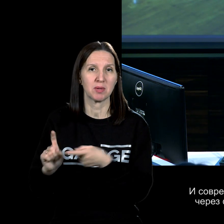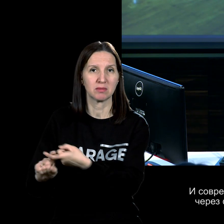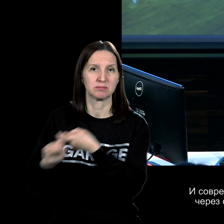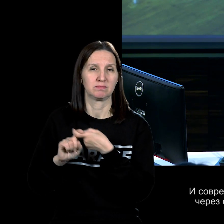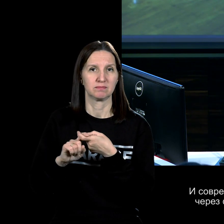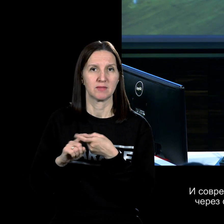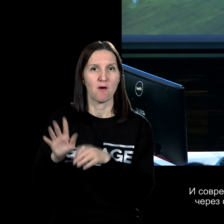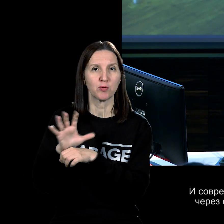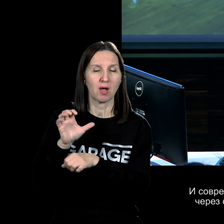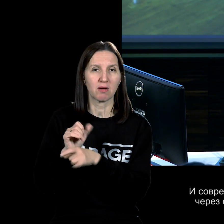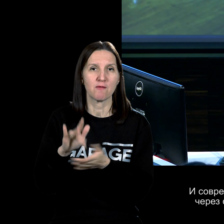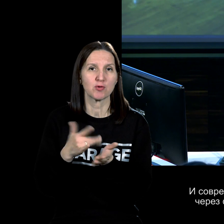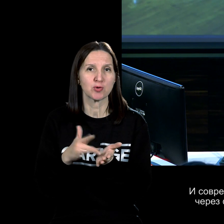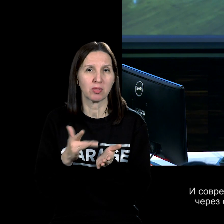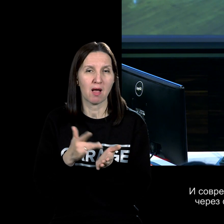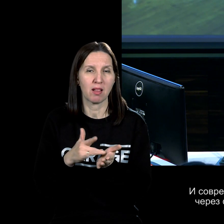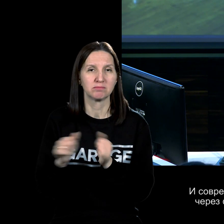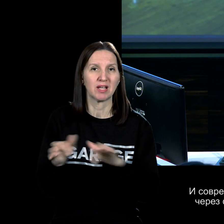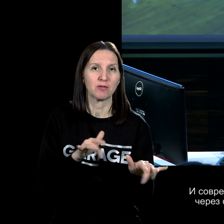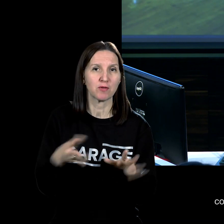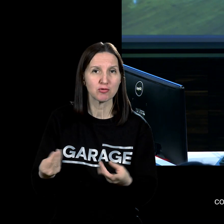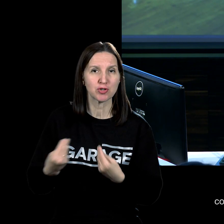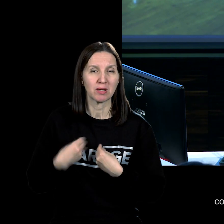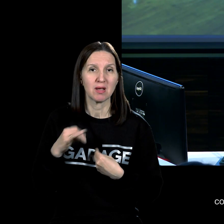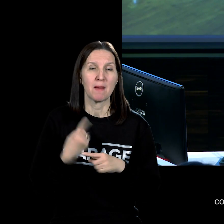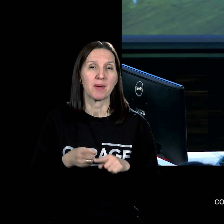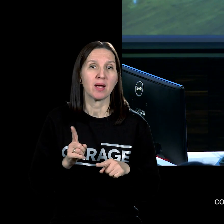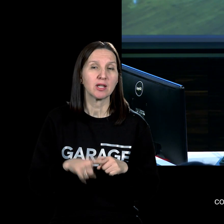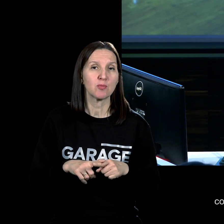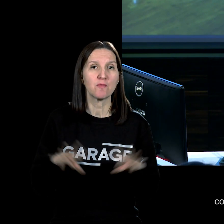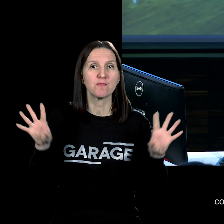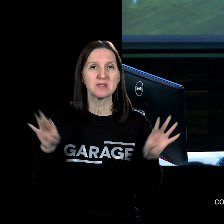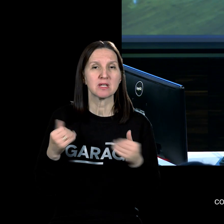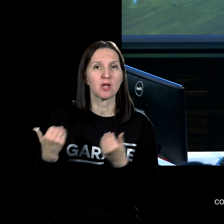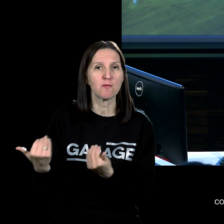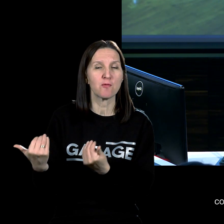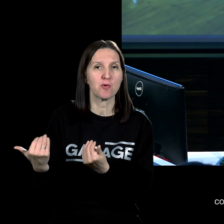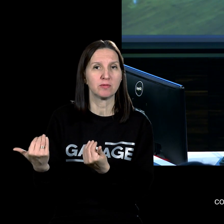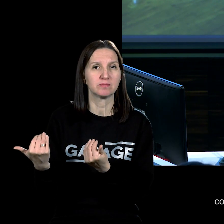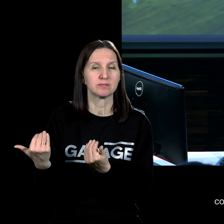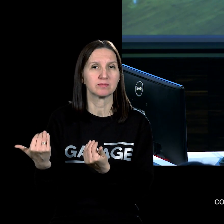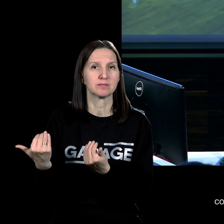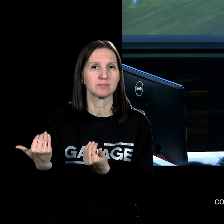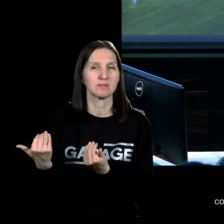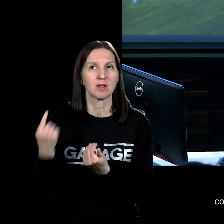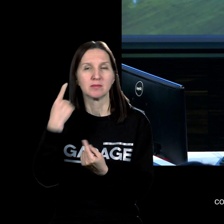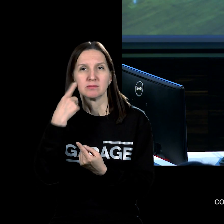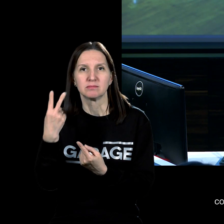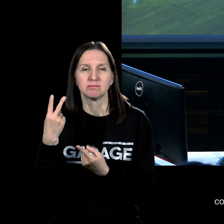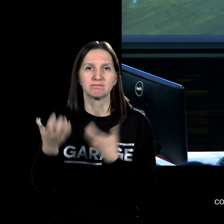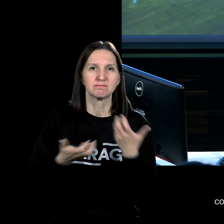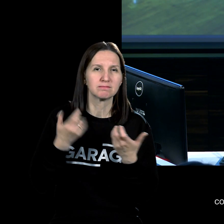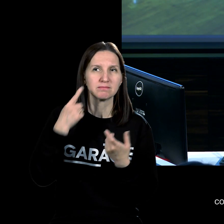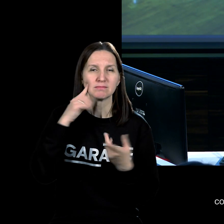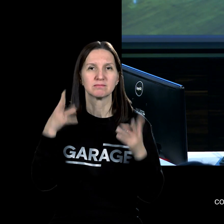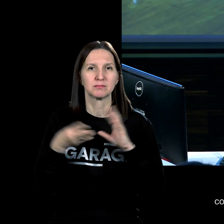через фотографии, через журналы, через движение. И поэтому как бы все его эти... Естественно, когда он разбирается с